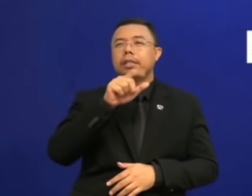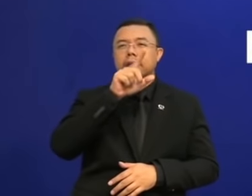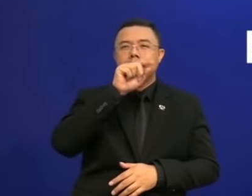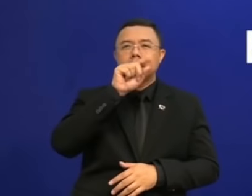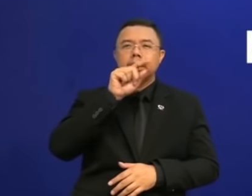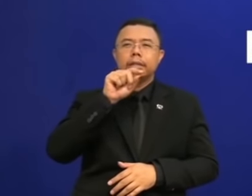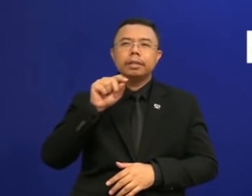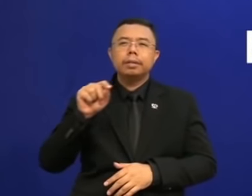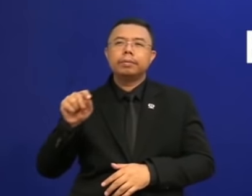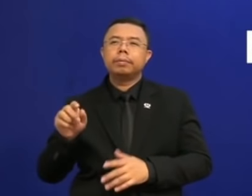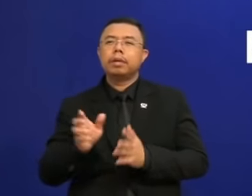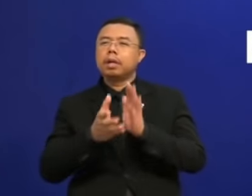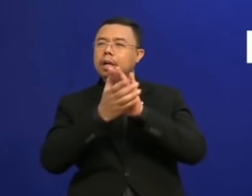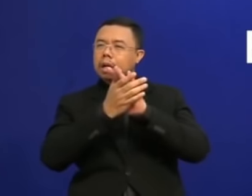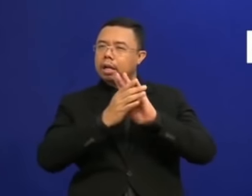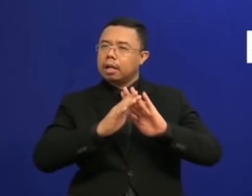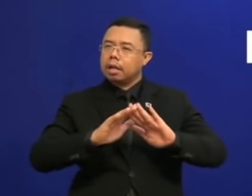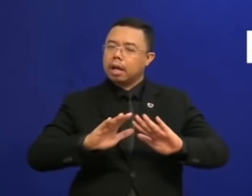bernyanyi